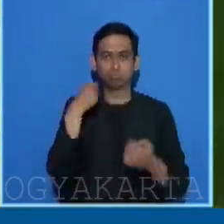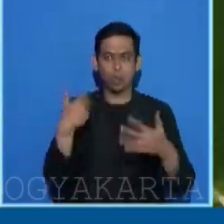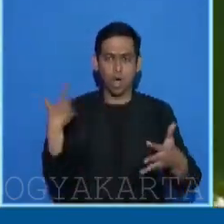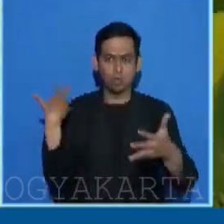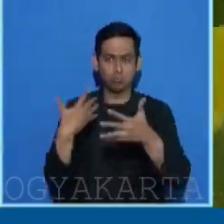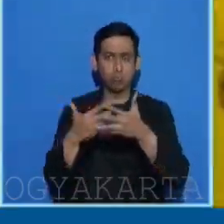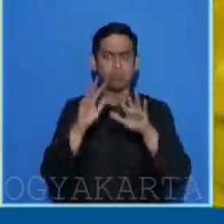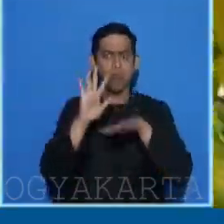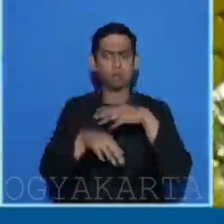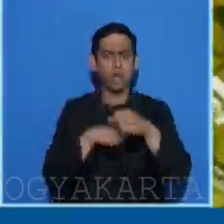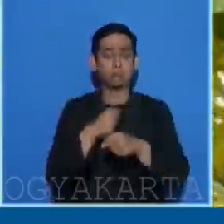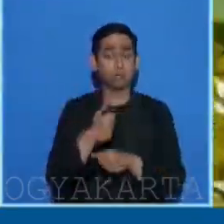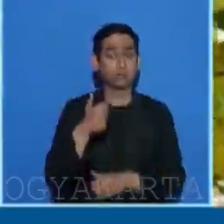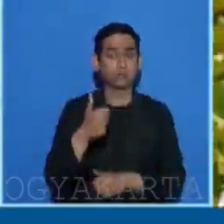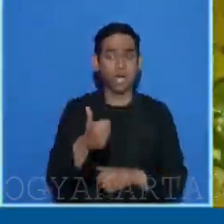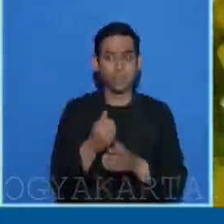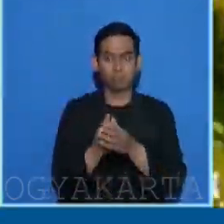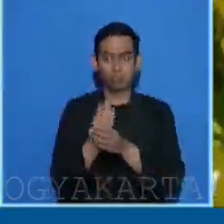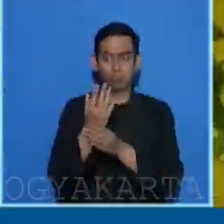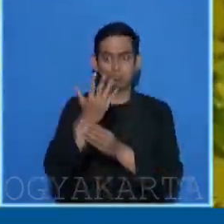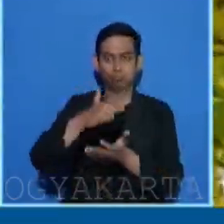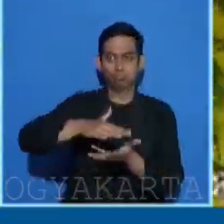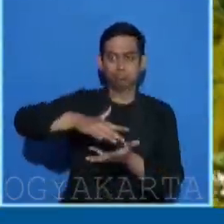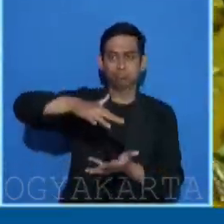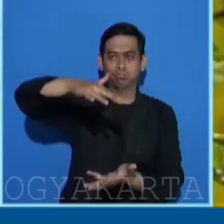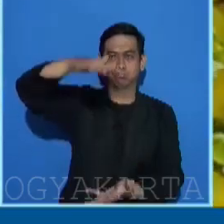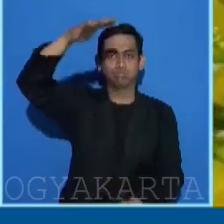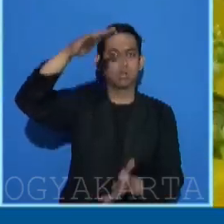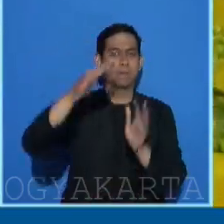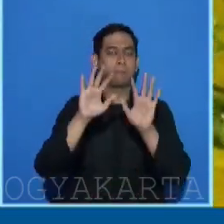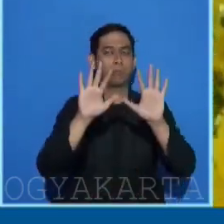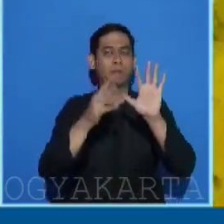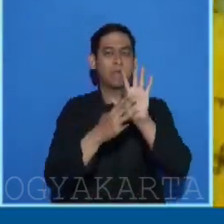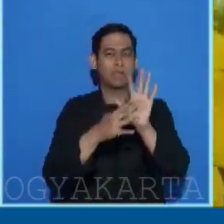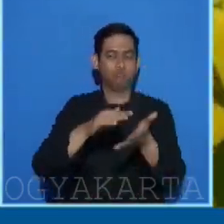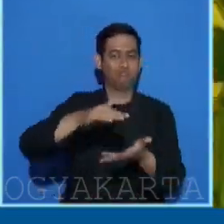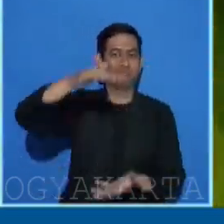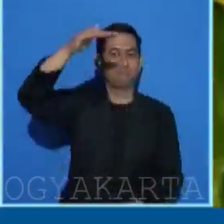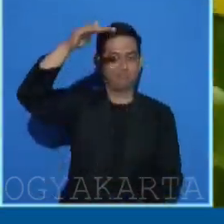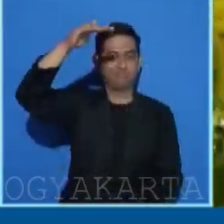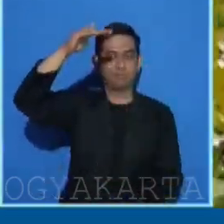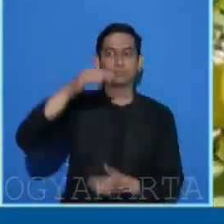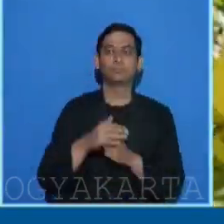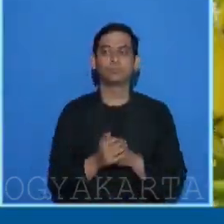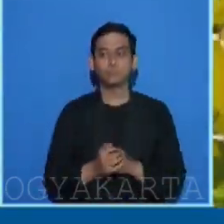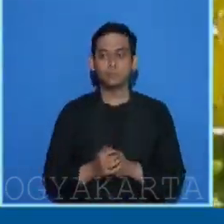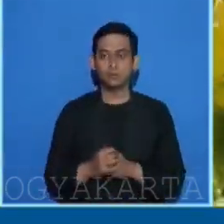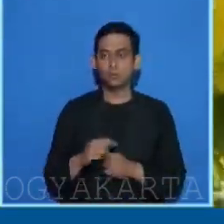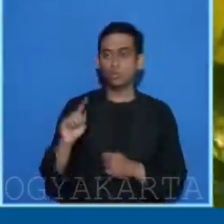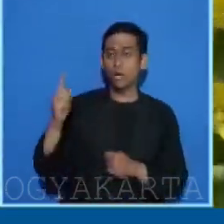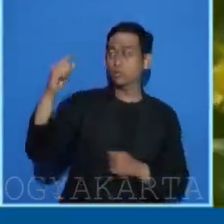dasanunaneman men suh Inggil kan dasanan meter ingangadosunggaling taneman men Nal